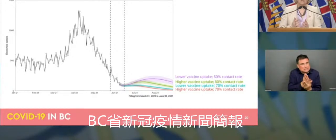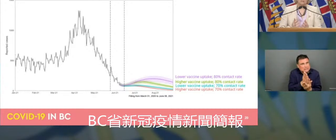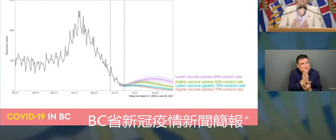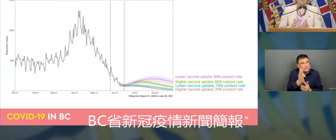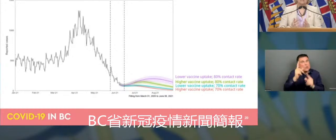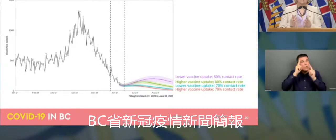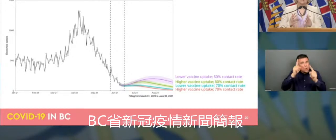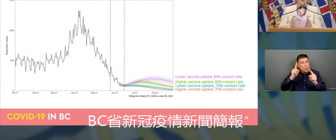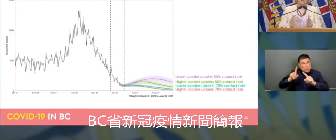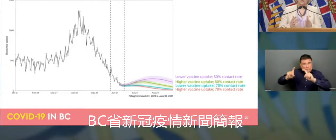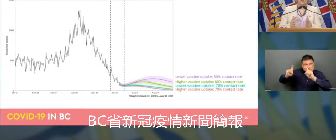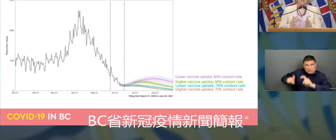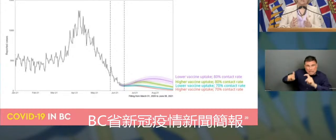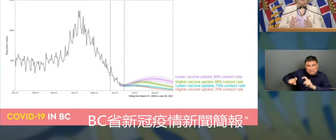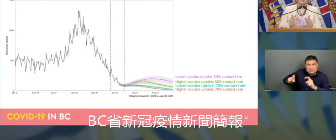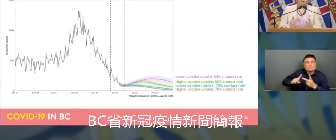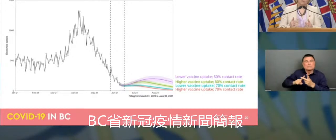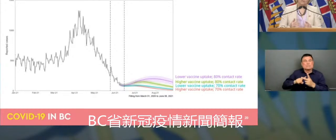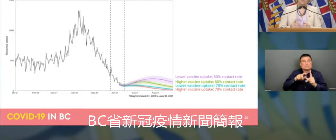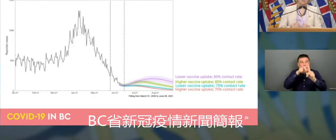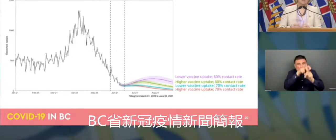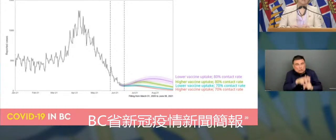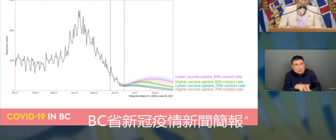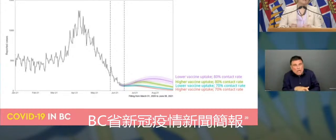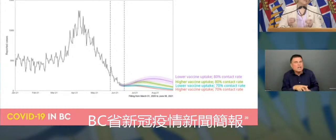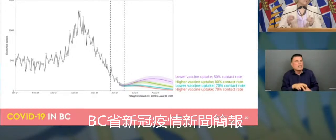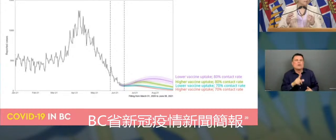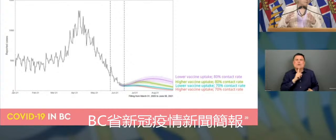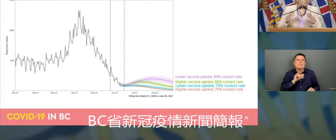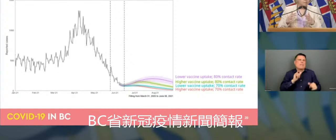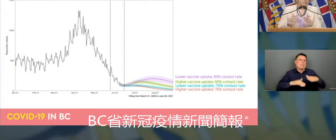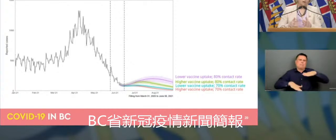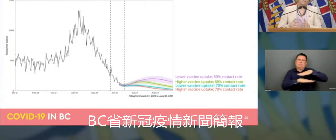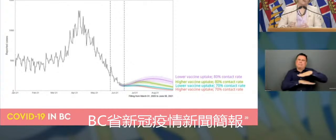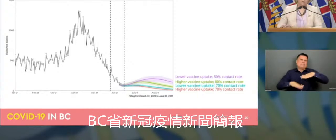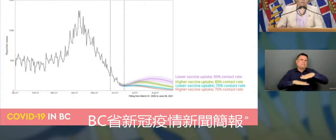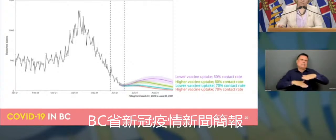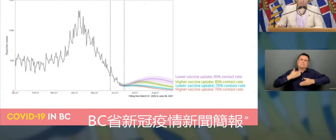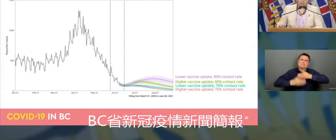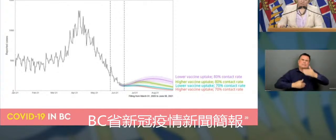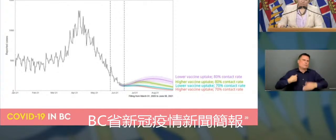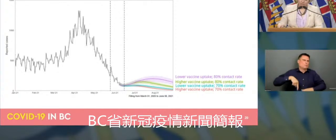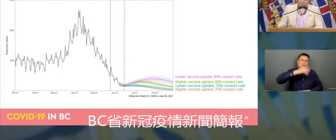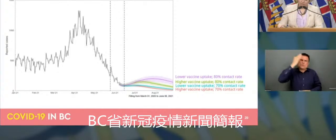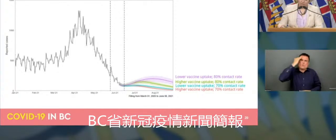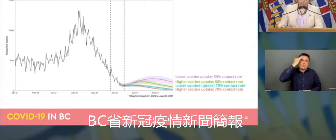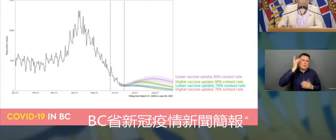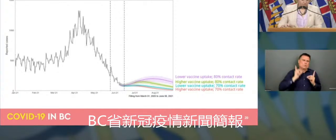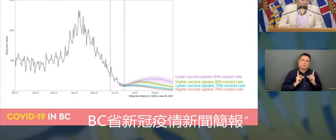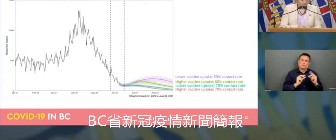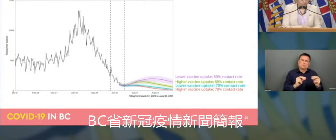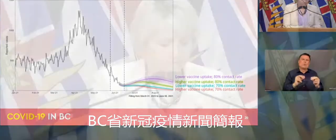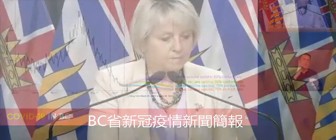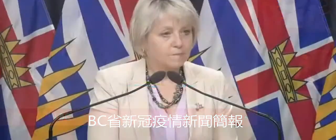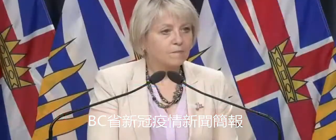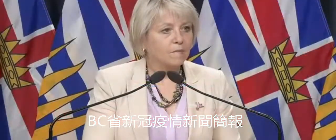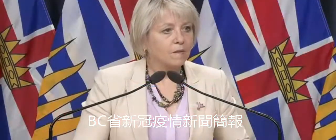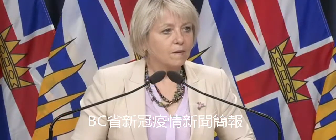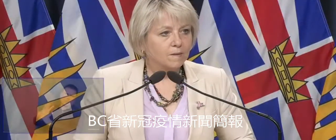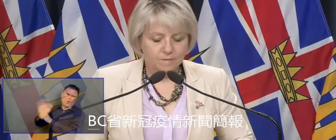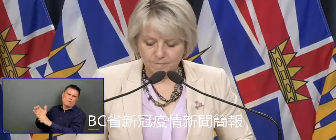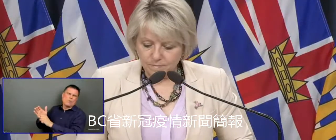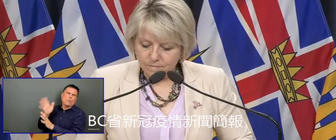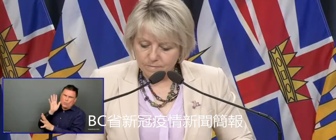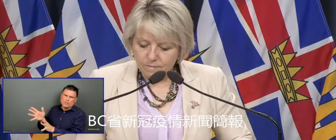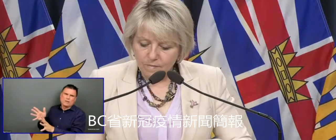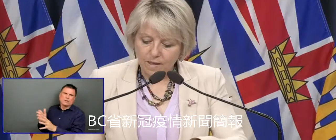就都往下走了。 To stop transmission 不客气啊，金城少爷应该说是没有悬念，因